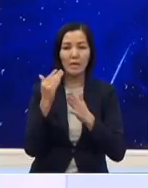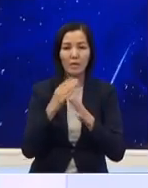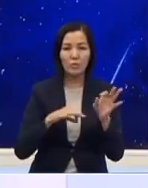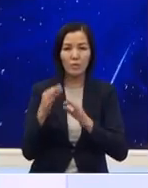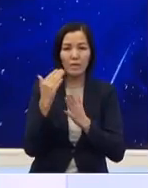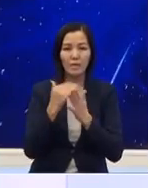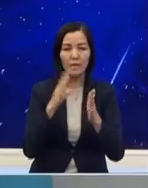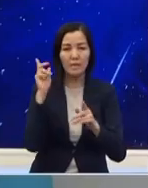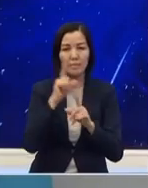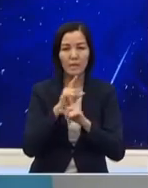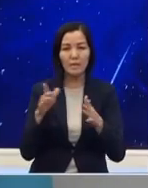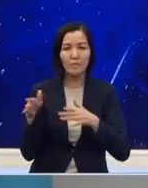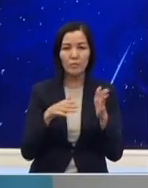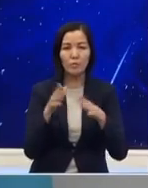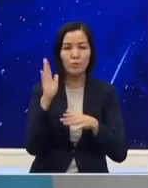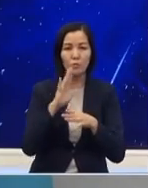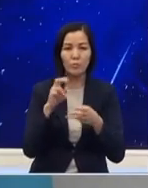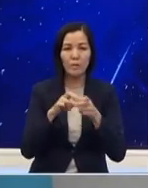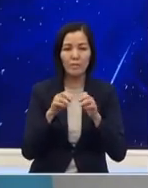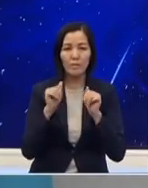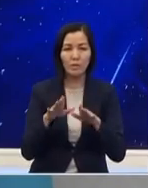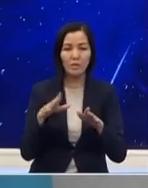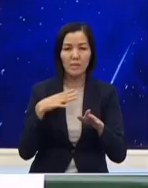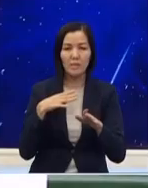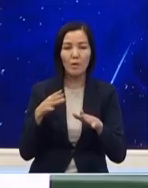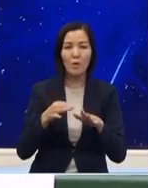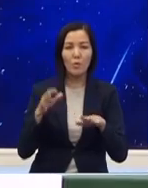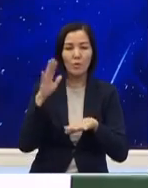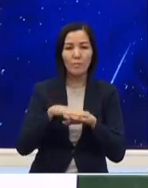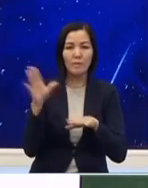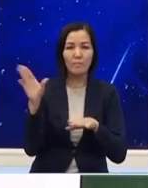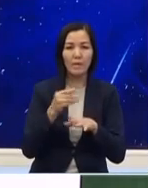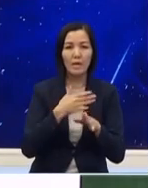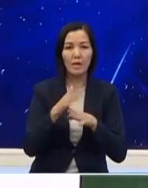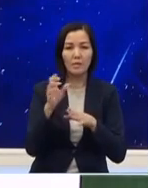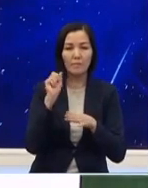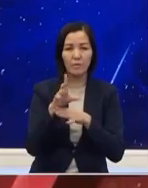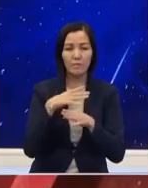қатарында мектеп, жол, ауызсу мәселелерін шешу де көтеріліп, өңір басшысы барыске ақша